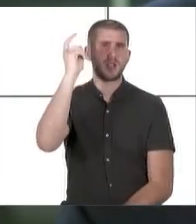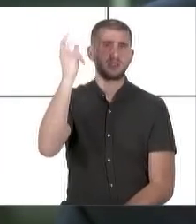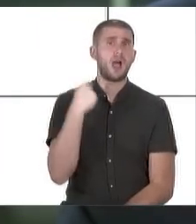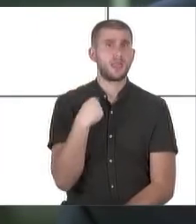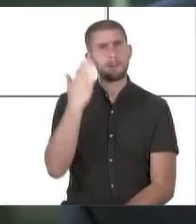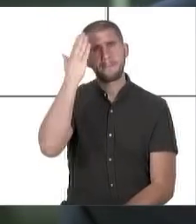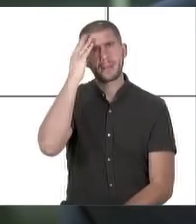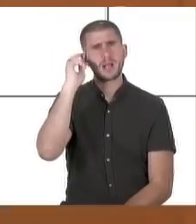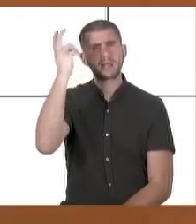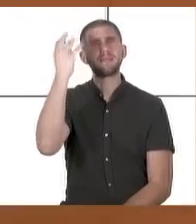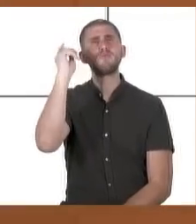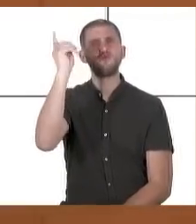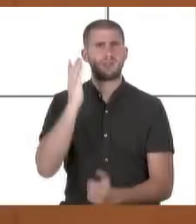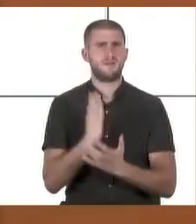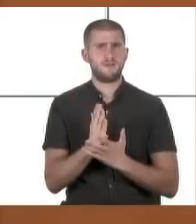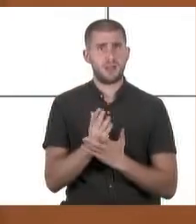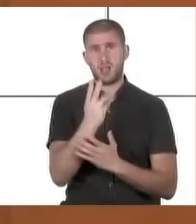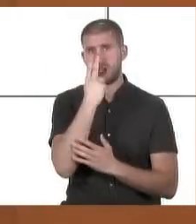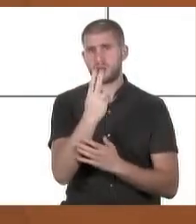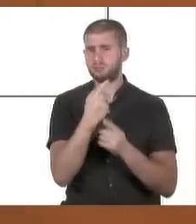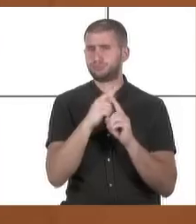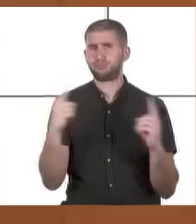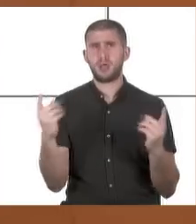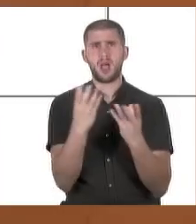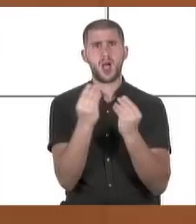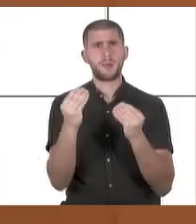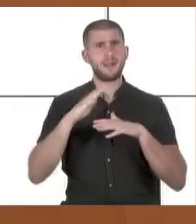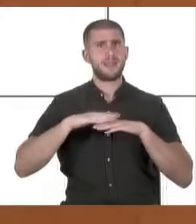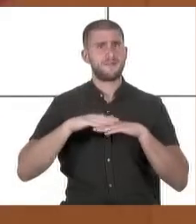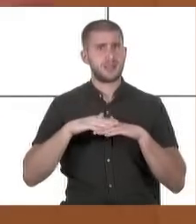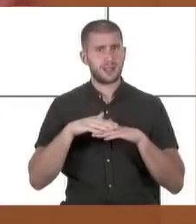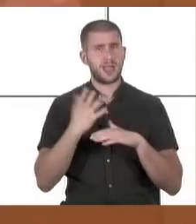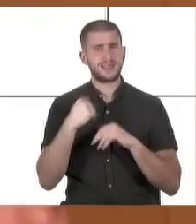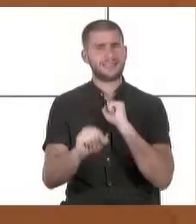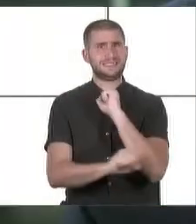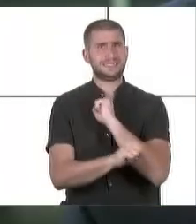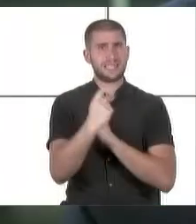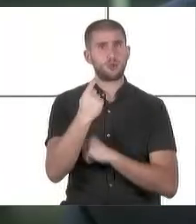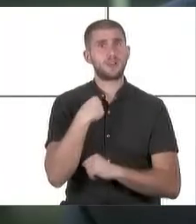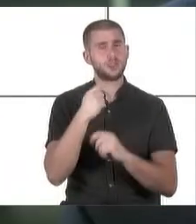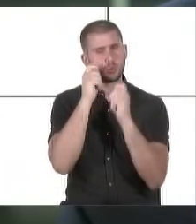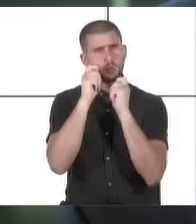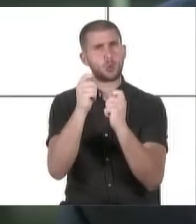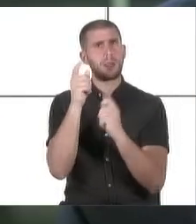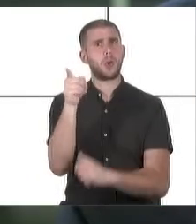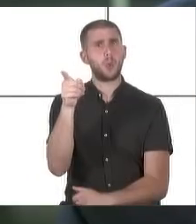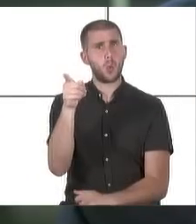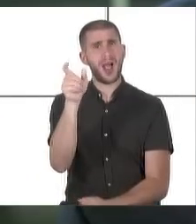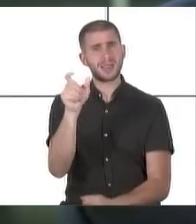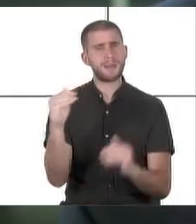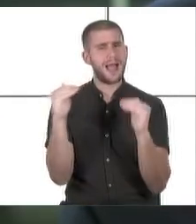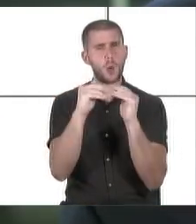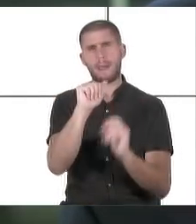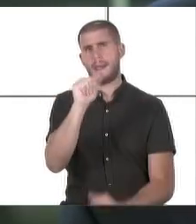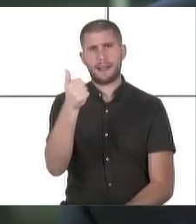מכיר את גנץ 40 שנים, ראיתי אותו במגוון רחב של תפקידים, שימשתי כסגנו, ואני סומך עליו שהוא האיש הראוי